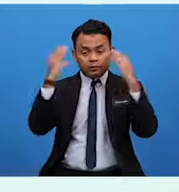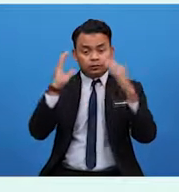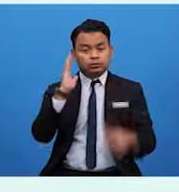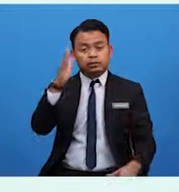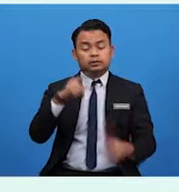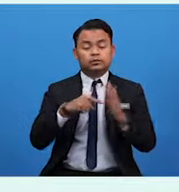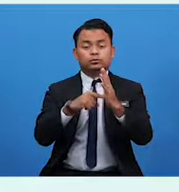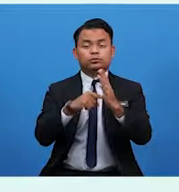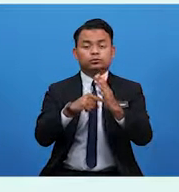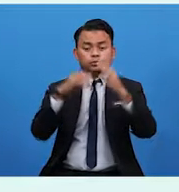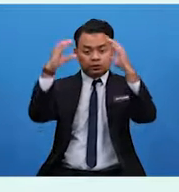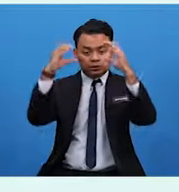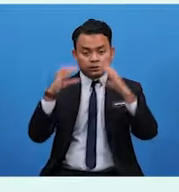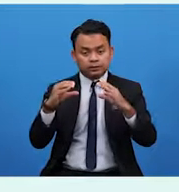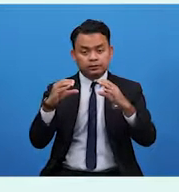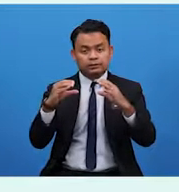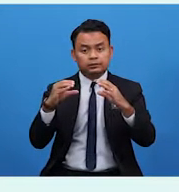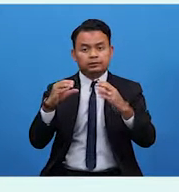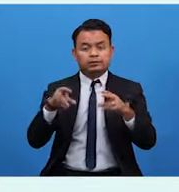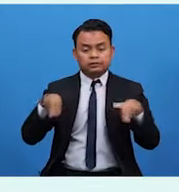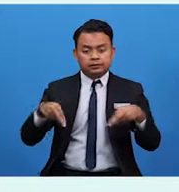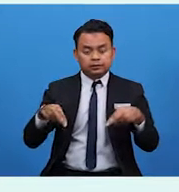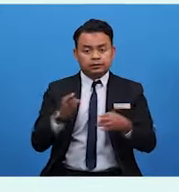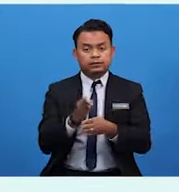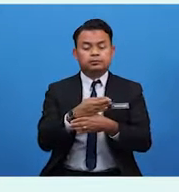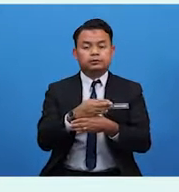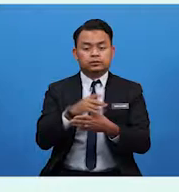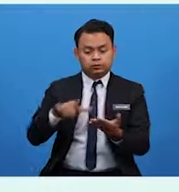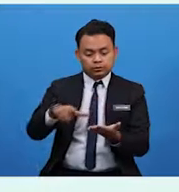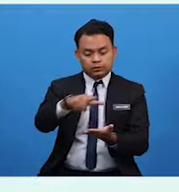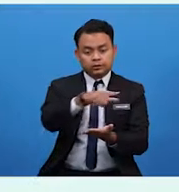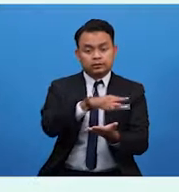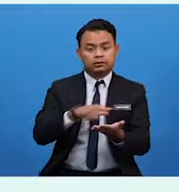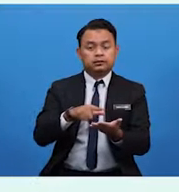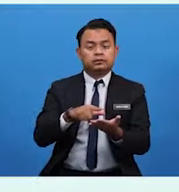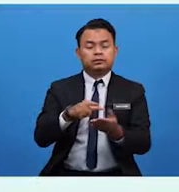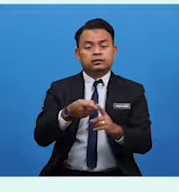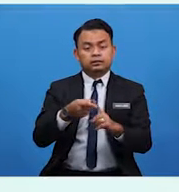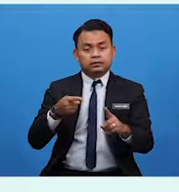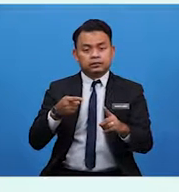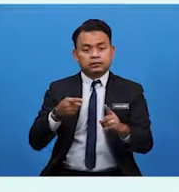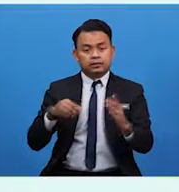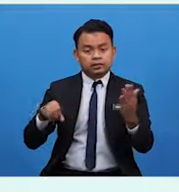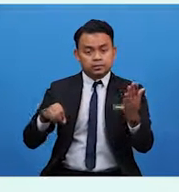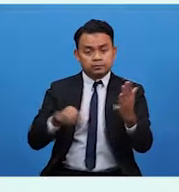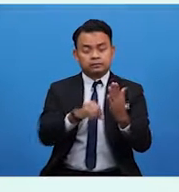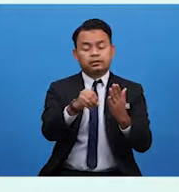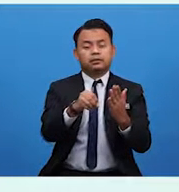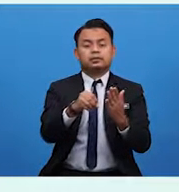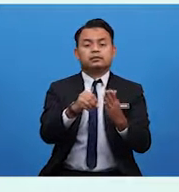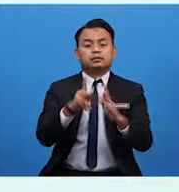dari aspek keselamatan, kedudukan peranti dalam litar dan sambungan litar.